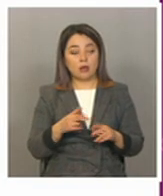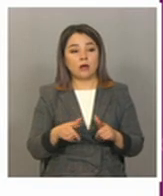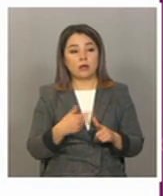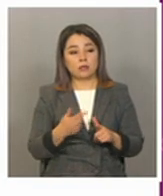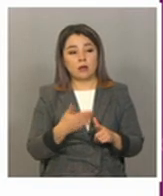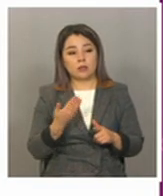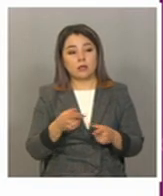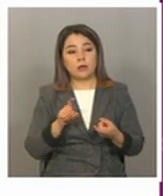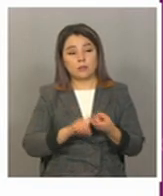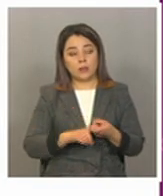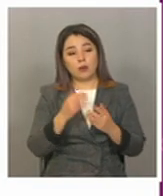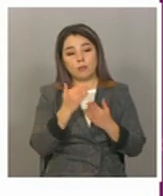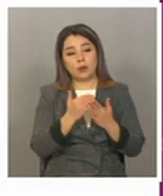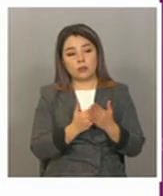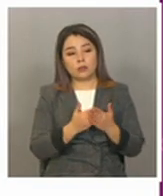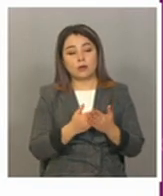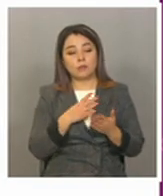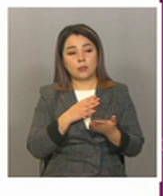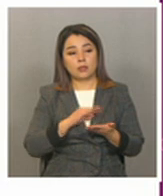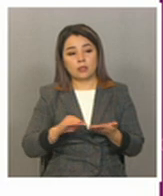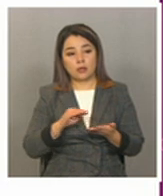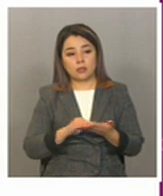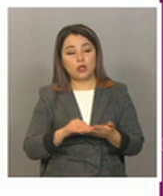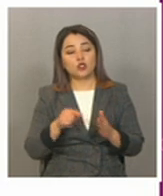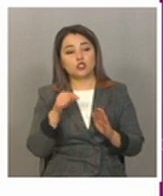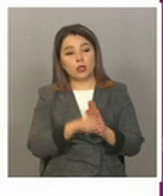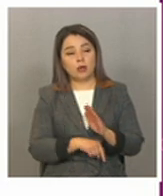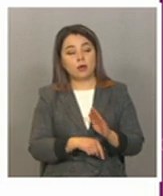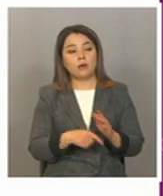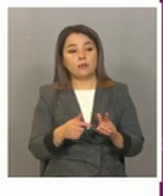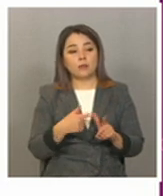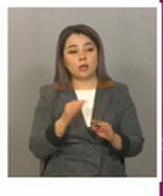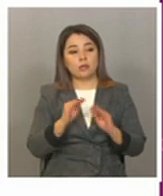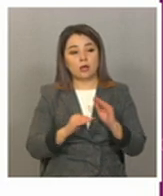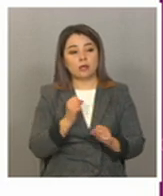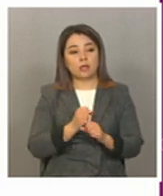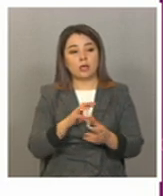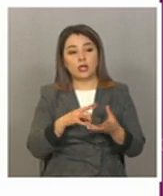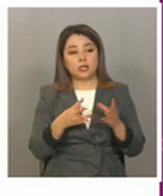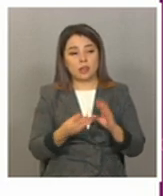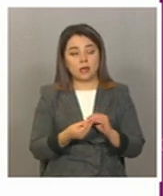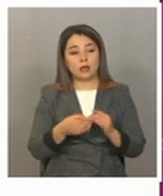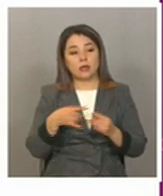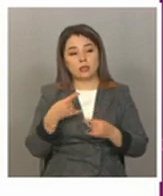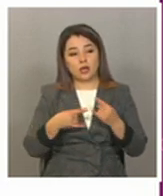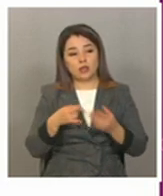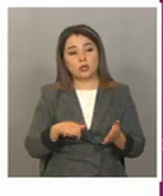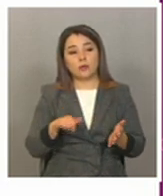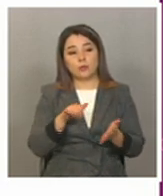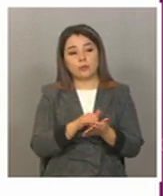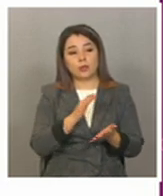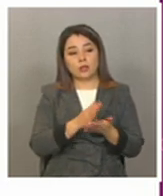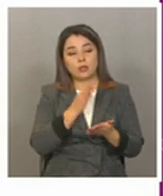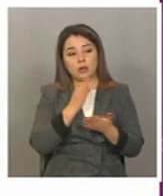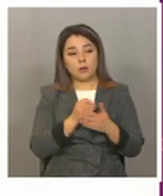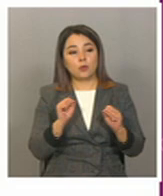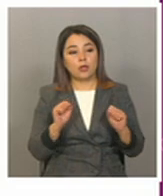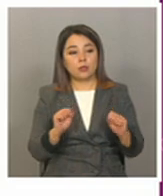арқылы бағдарламада шақырып, ішіндегі фрагменттің нәтижесін экранға шығаруға